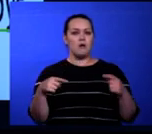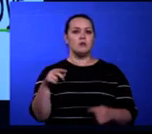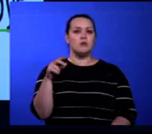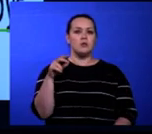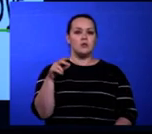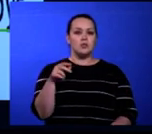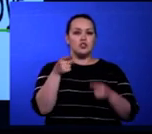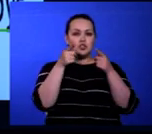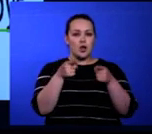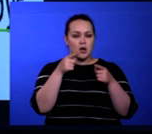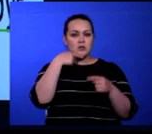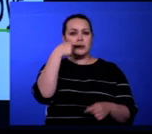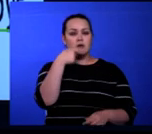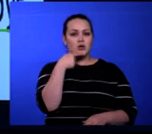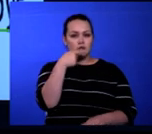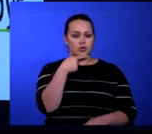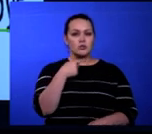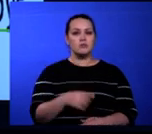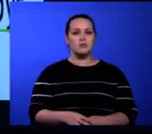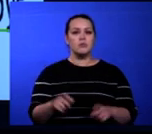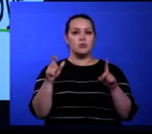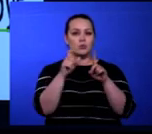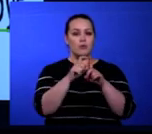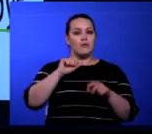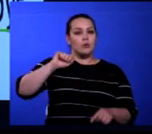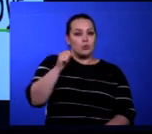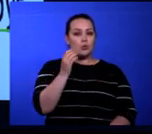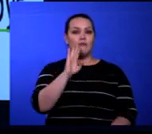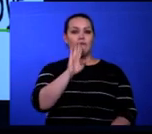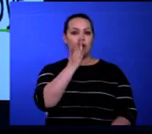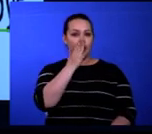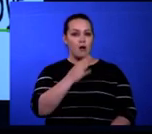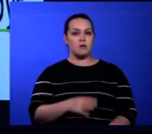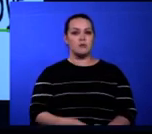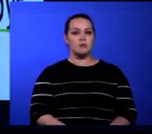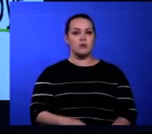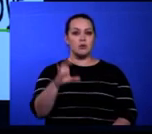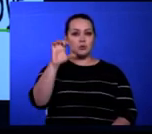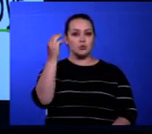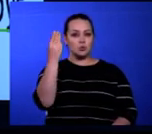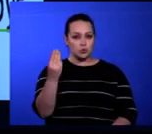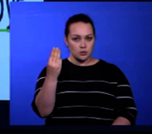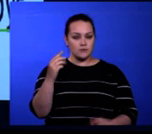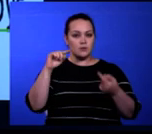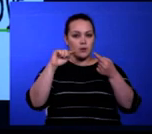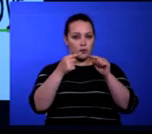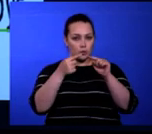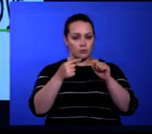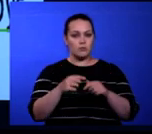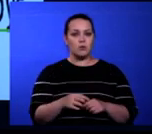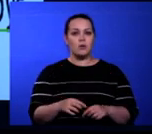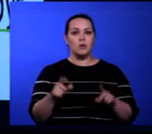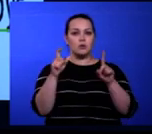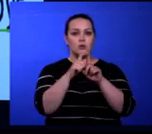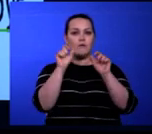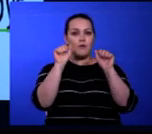речи. Мы говорим слово «друг», «враг», существительные антонимы, словом